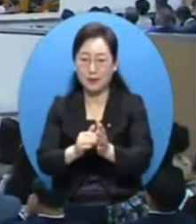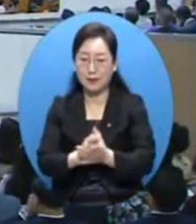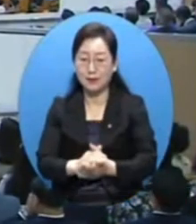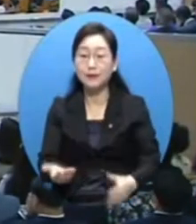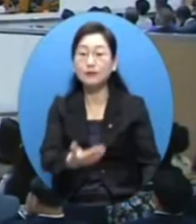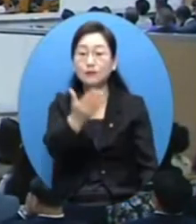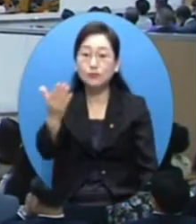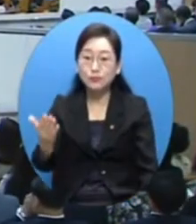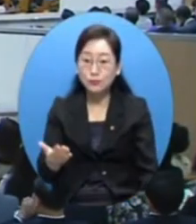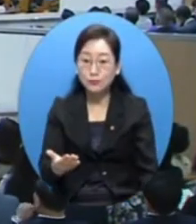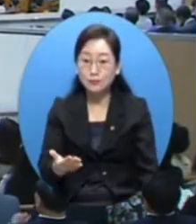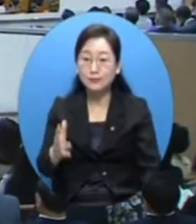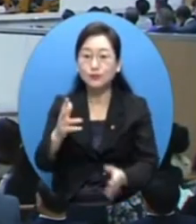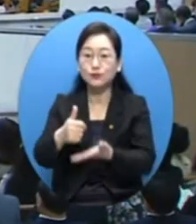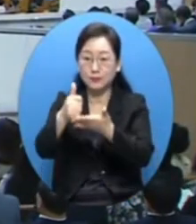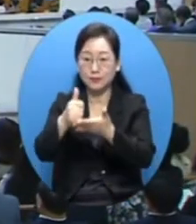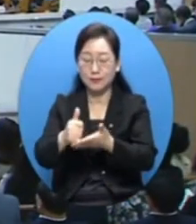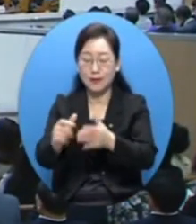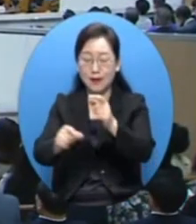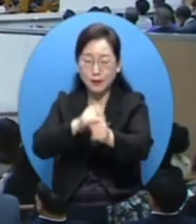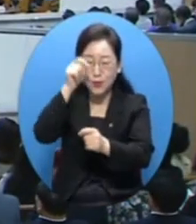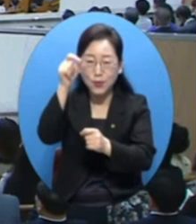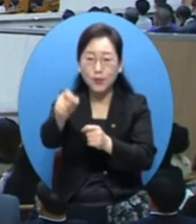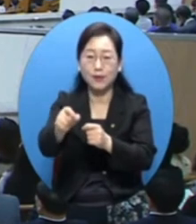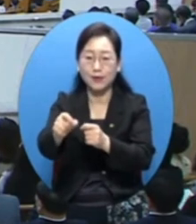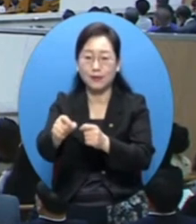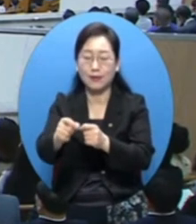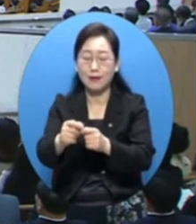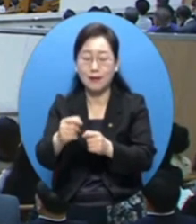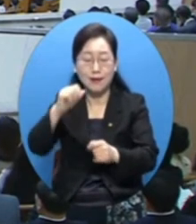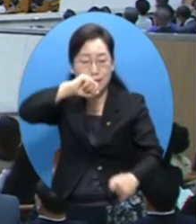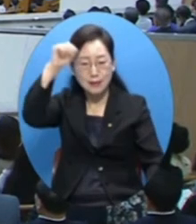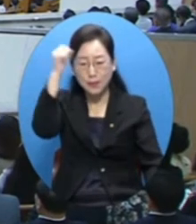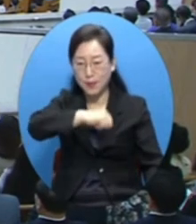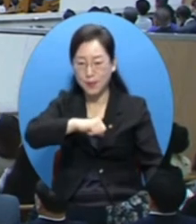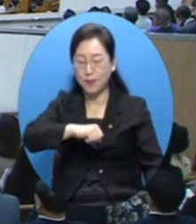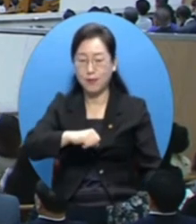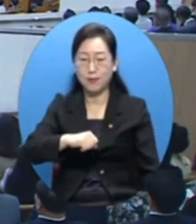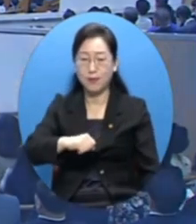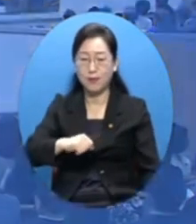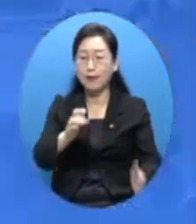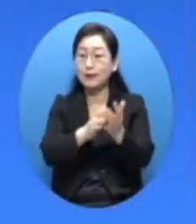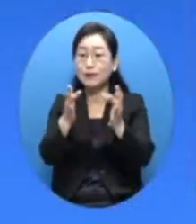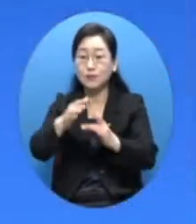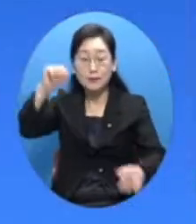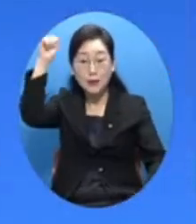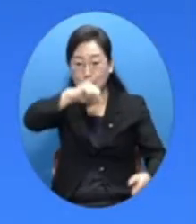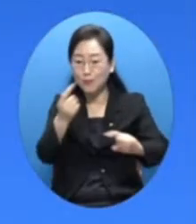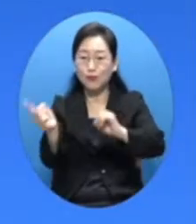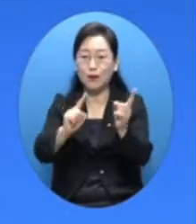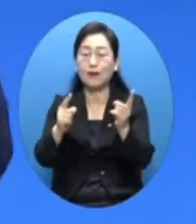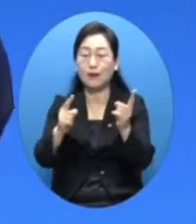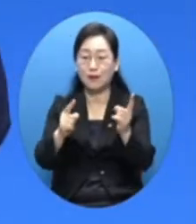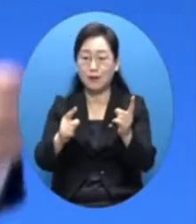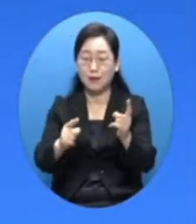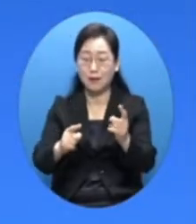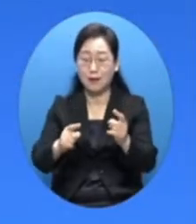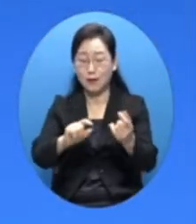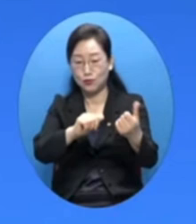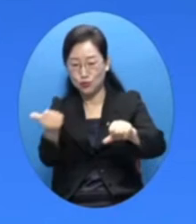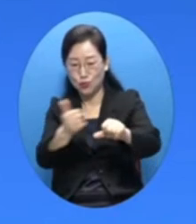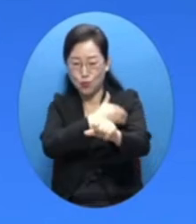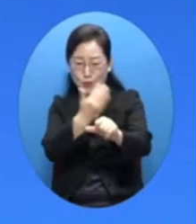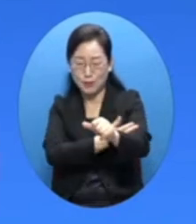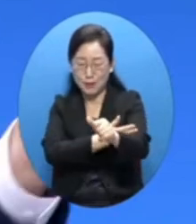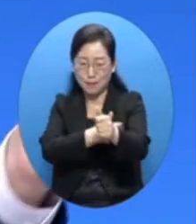여러분, 우리 주님은 영원한 우리의 새벽이 되십니다. 예수님이 새벽에 부활하셨습니다. 사망 권세를 깨뜨리고